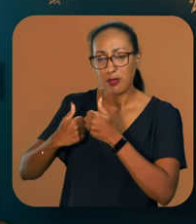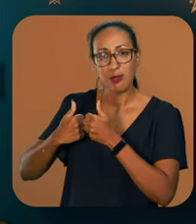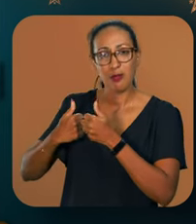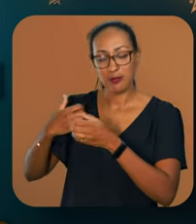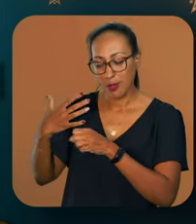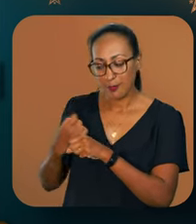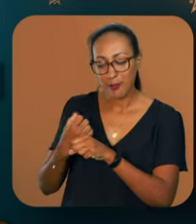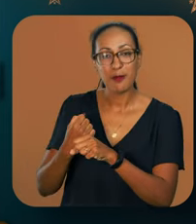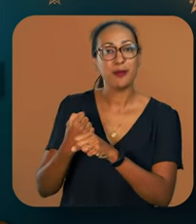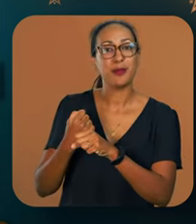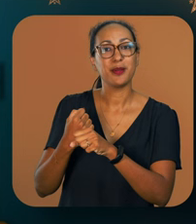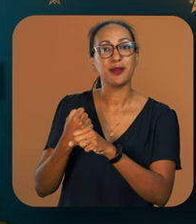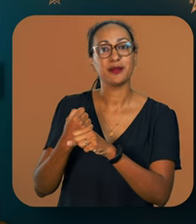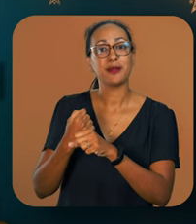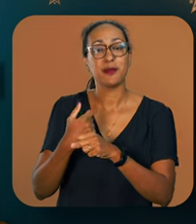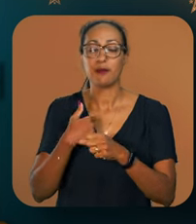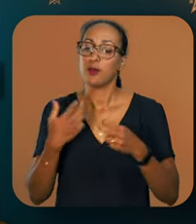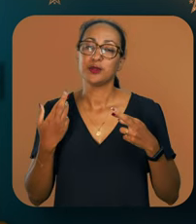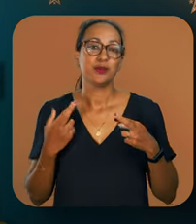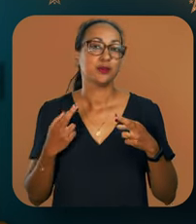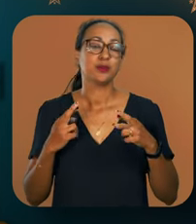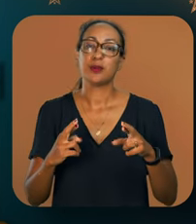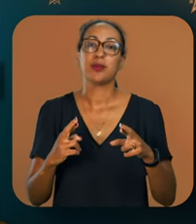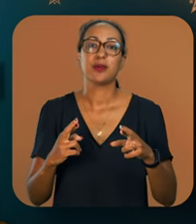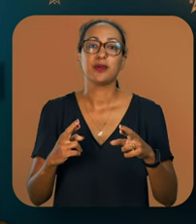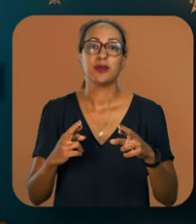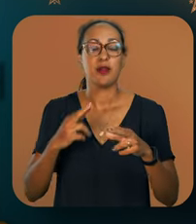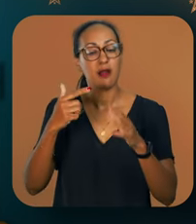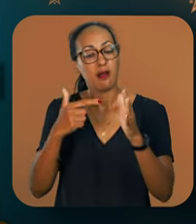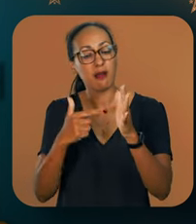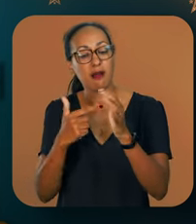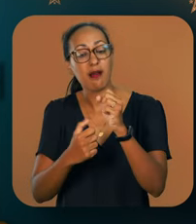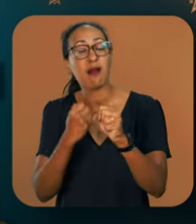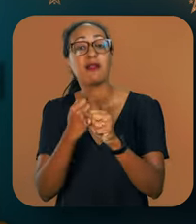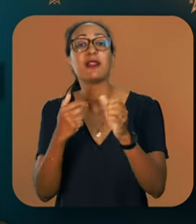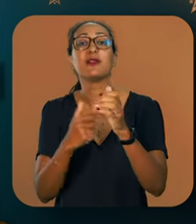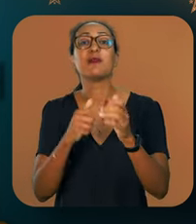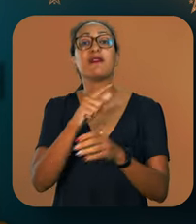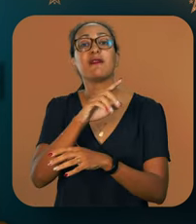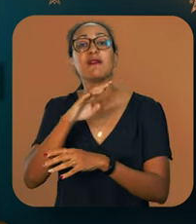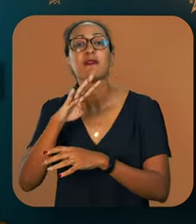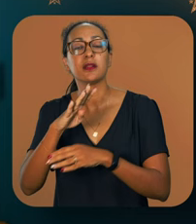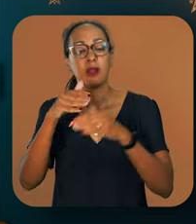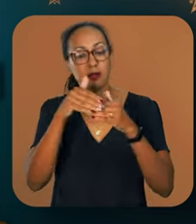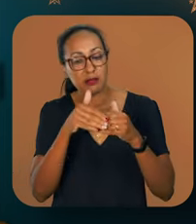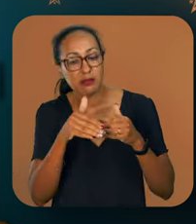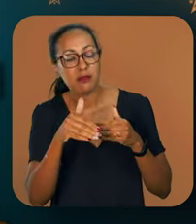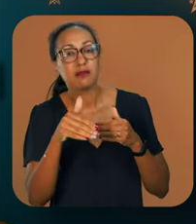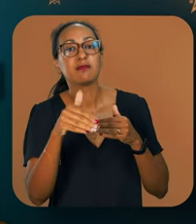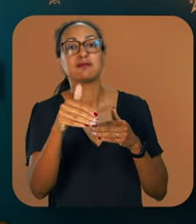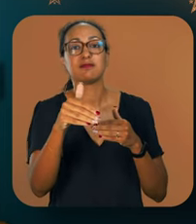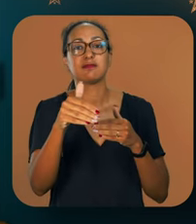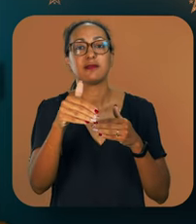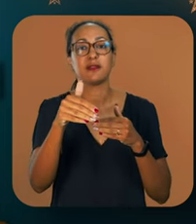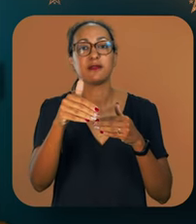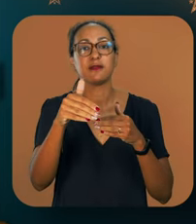passé et je suis convaincu que nous pourrons relever tous les nouveaux défis qui se présentent à nous en